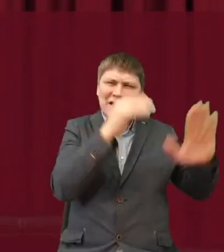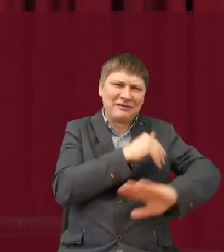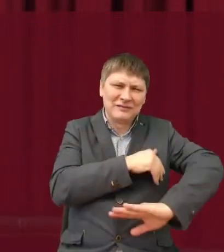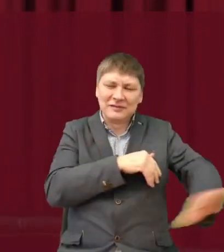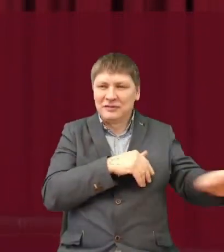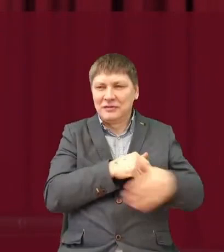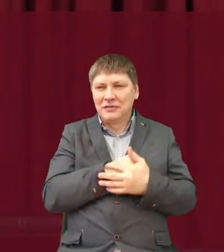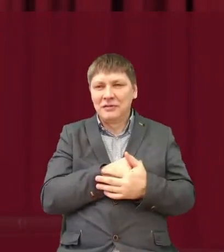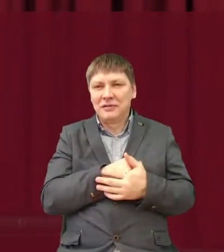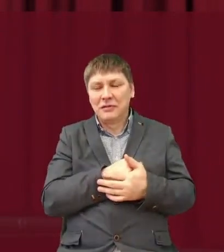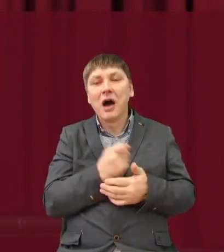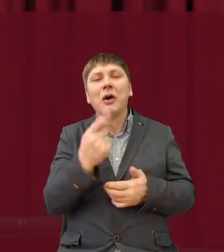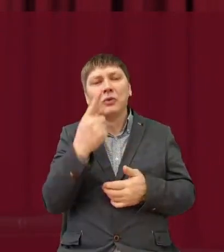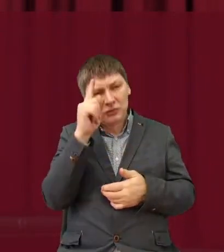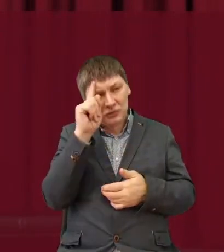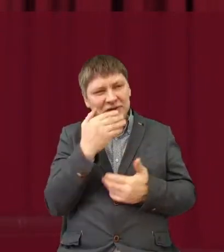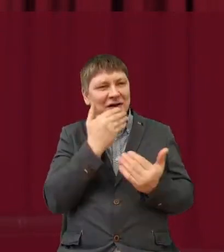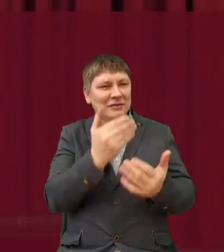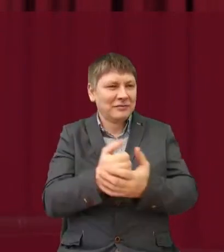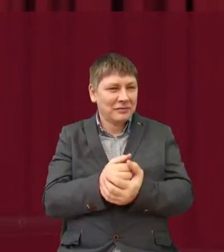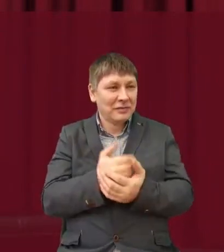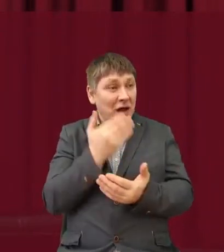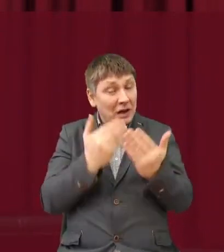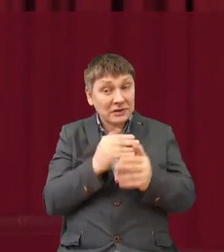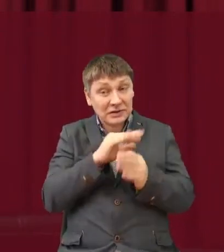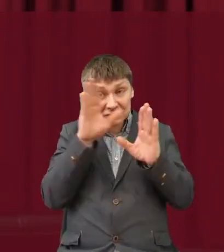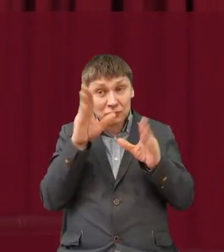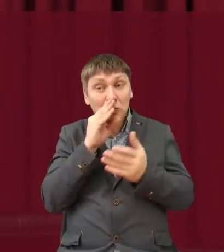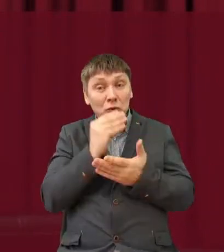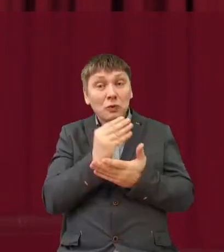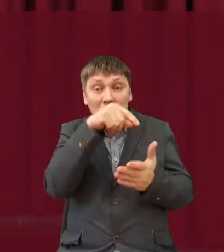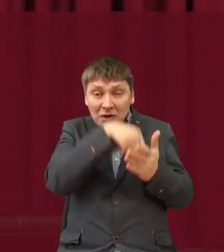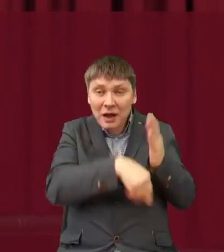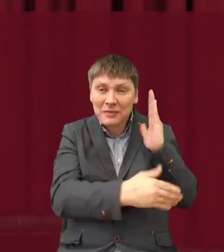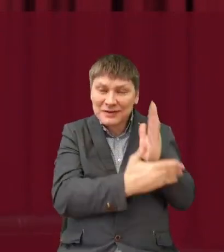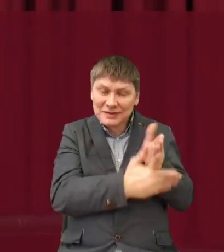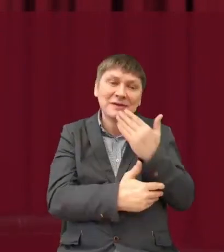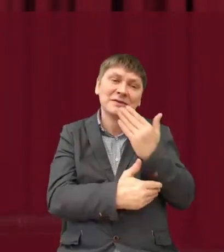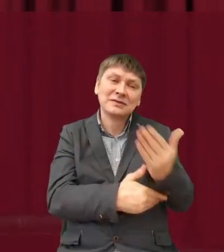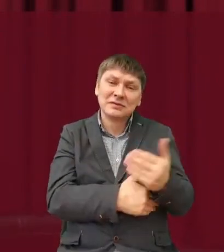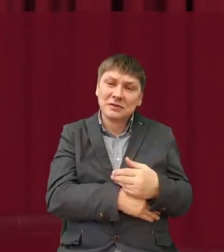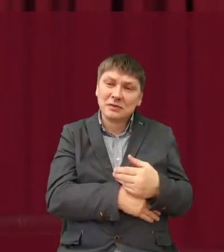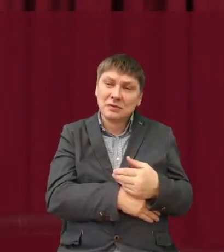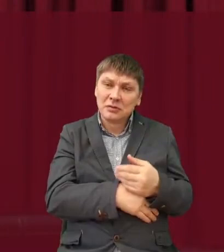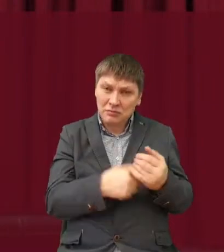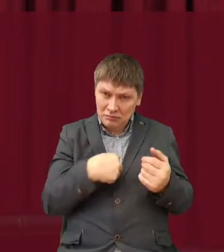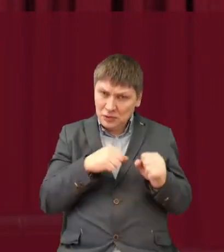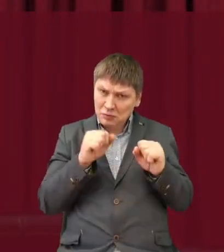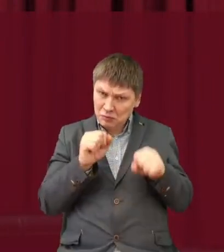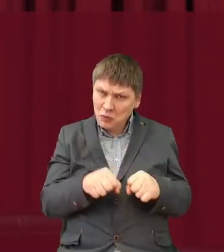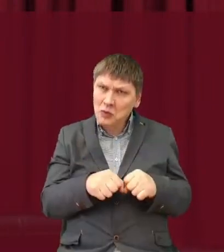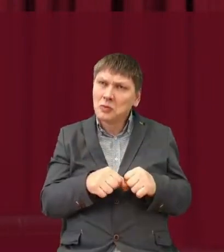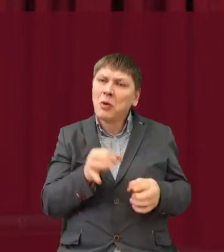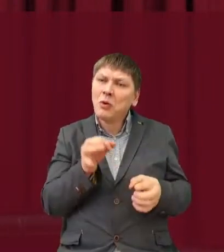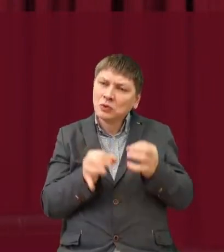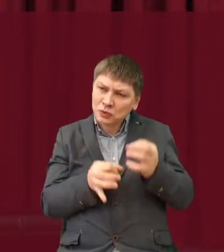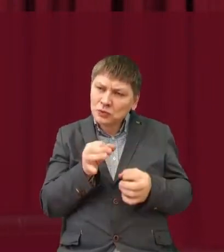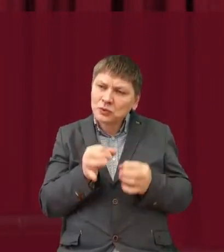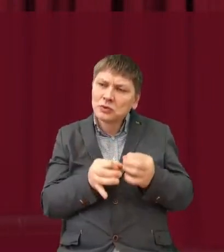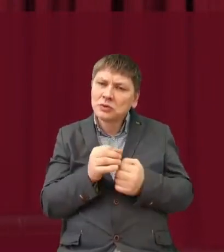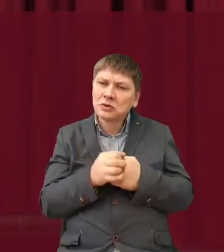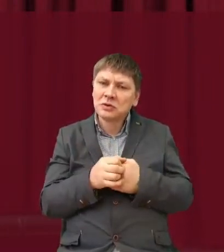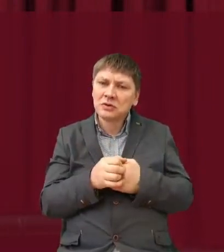Откуда мы знаем А если Дух Святой есть в этом служении не становимся ли мы Бога противниками